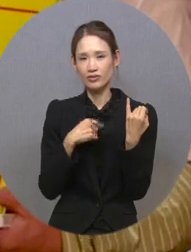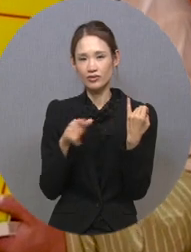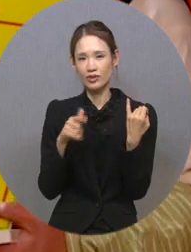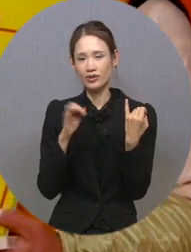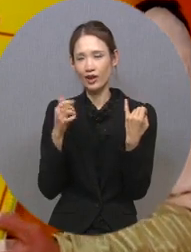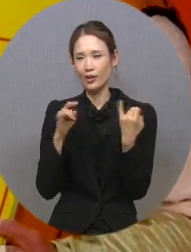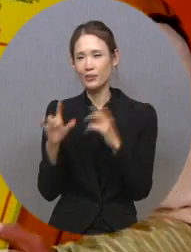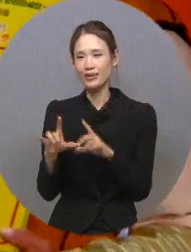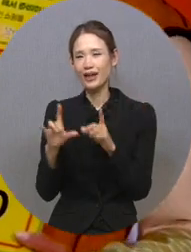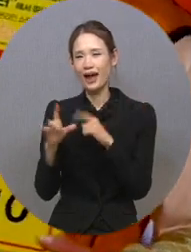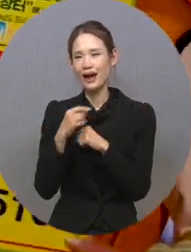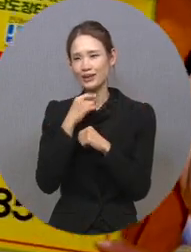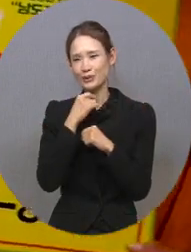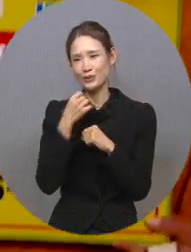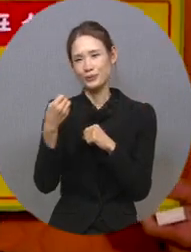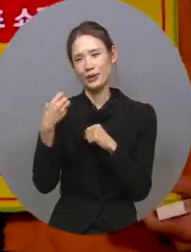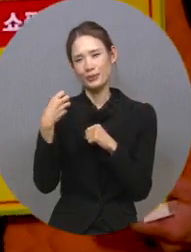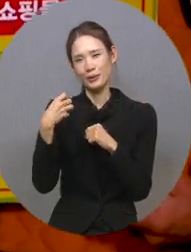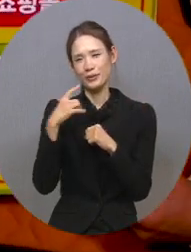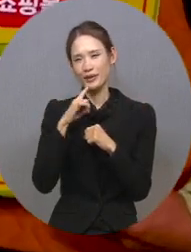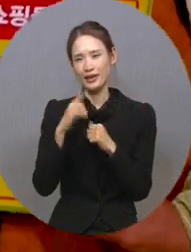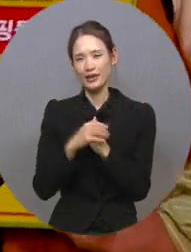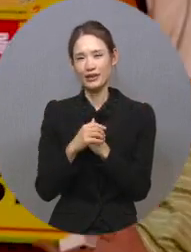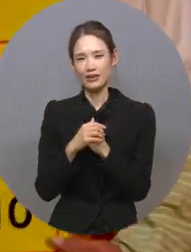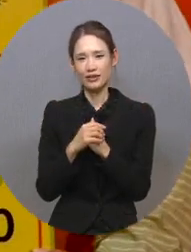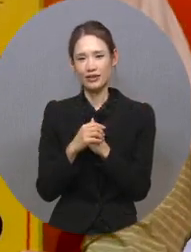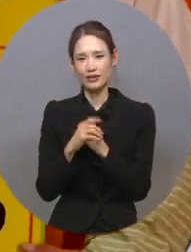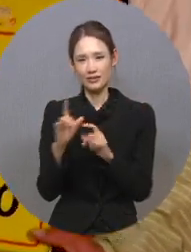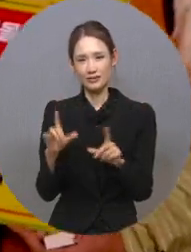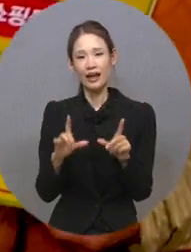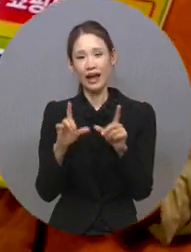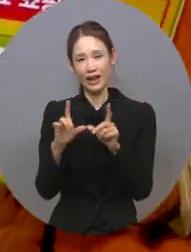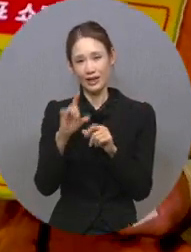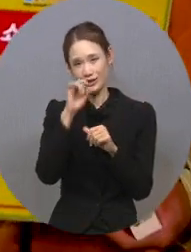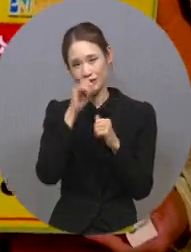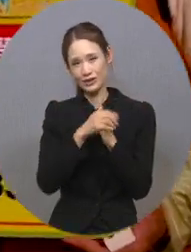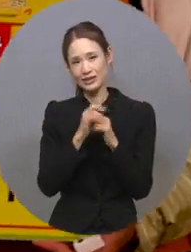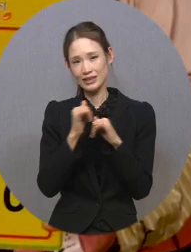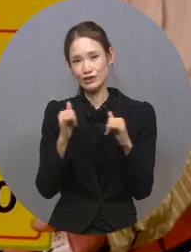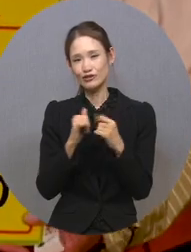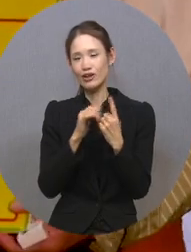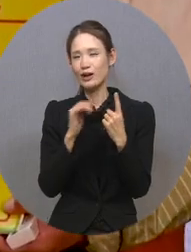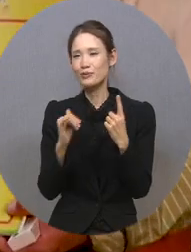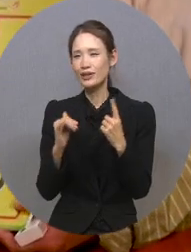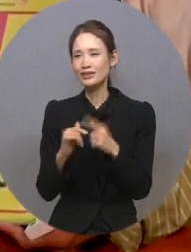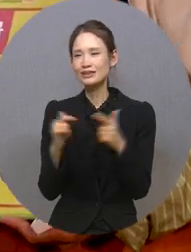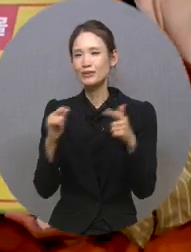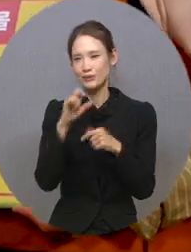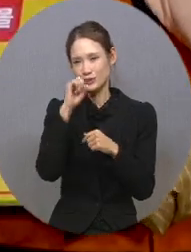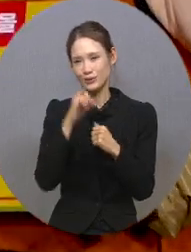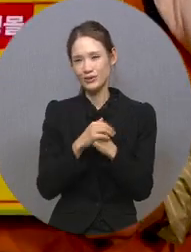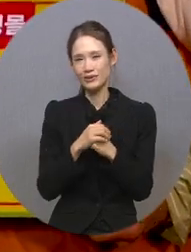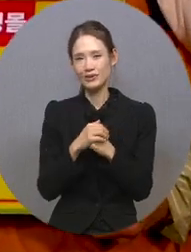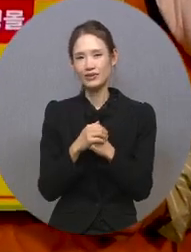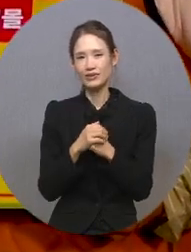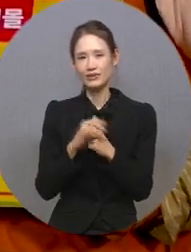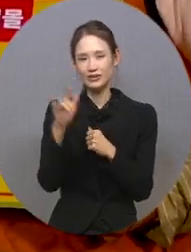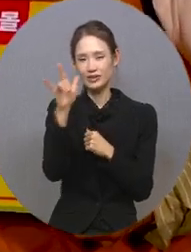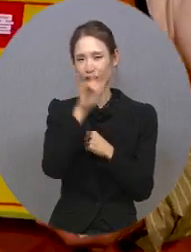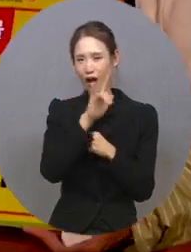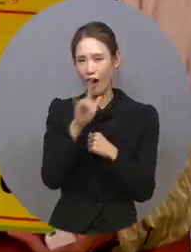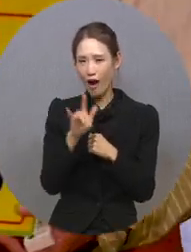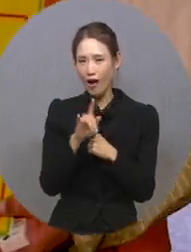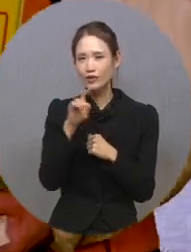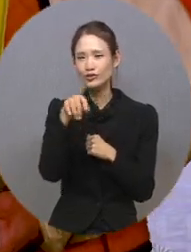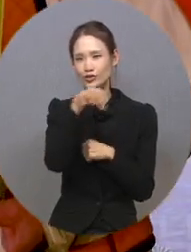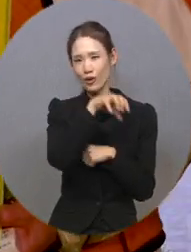영암에서 살라요 하셨는데 뭐 살아도 좋아요. 인구가 한 명 늘어나면 좋지. 근데 전국에서